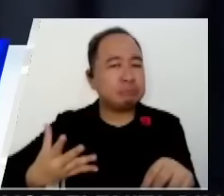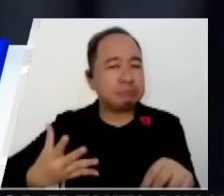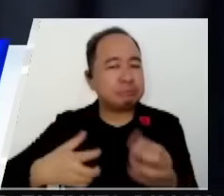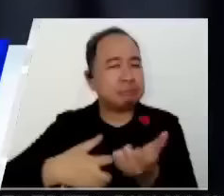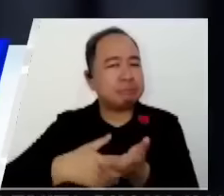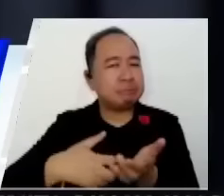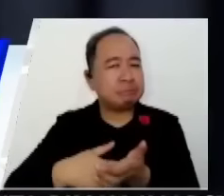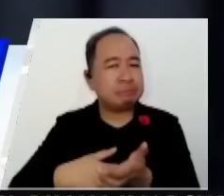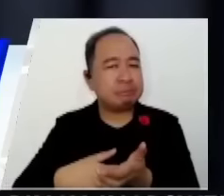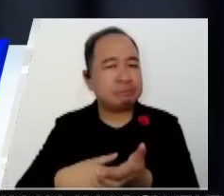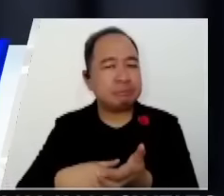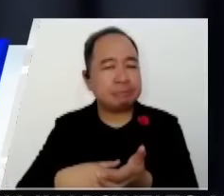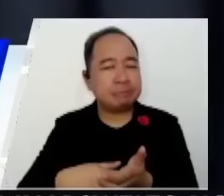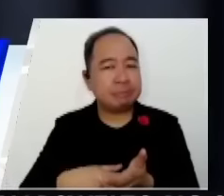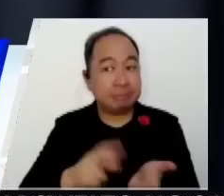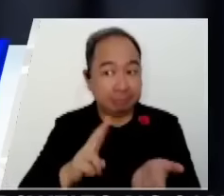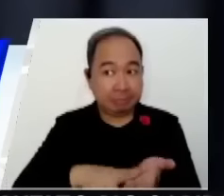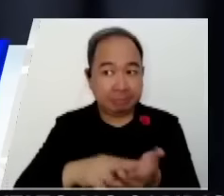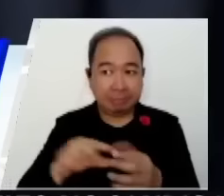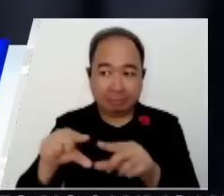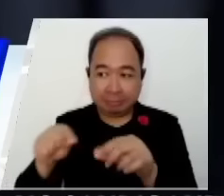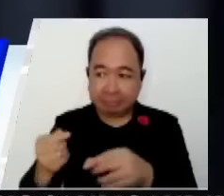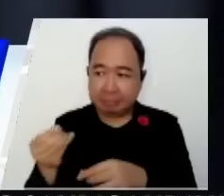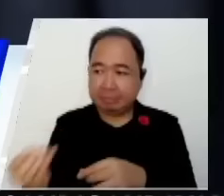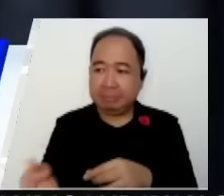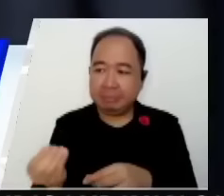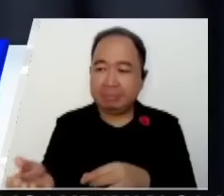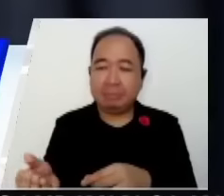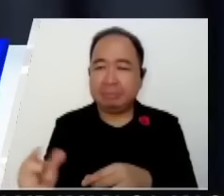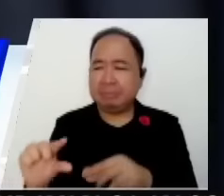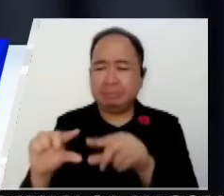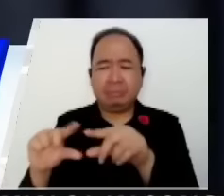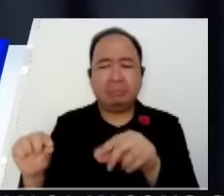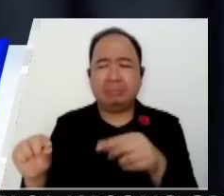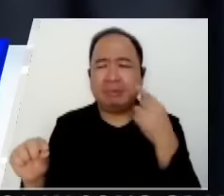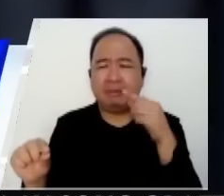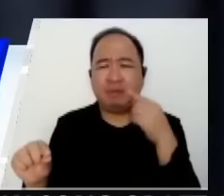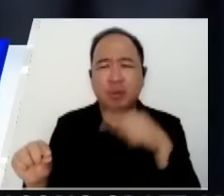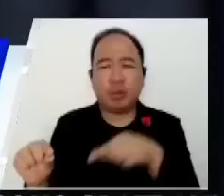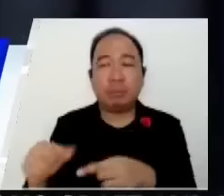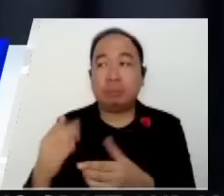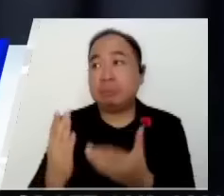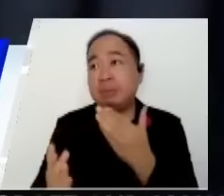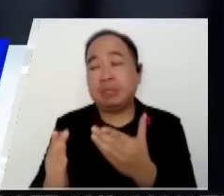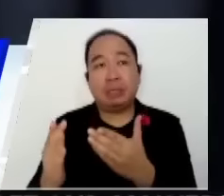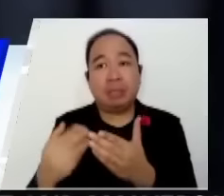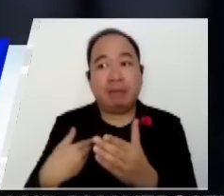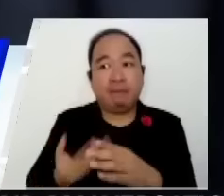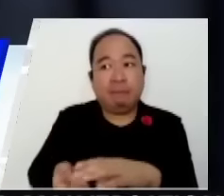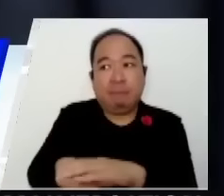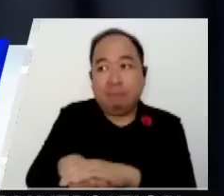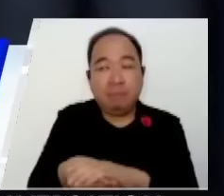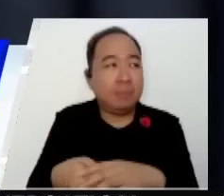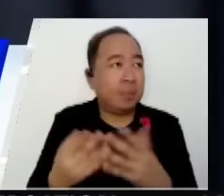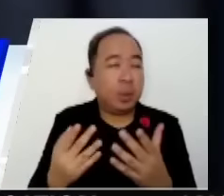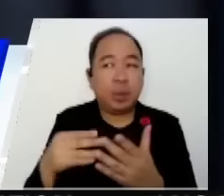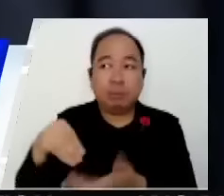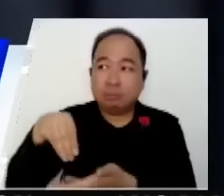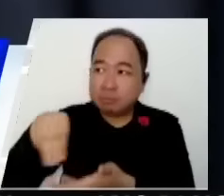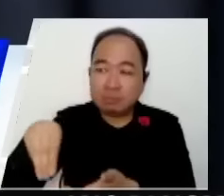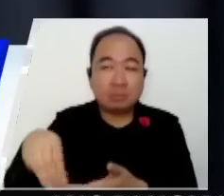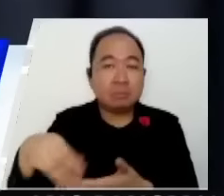perma, claim stub. Siguro yan para sa kuan, sa Tupad o sa AX, kung mag-release sila ng AX, may claim stub na